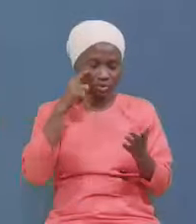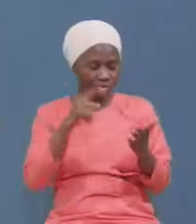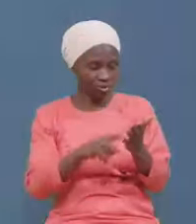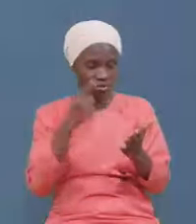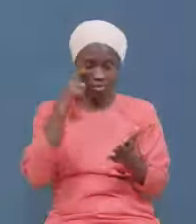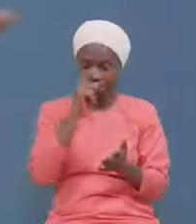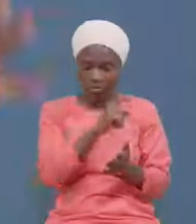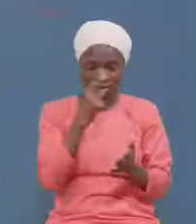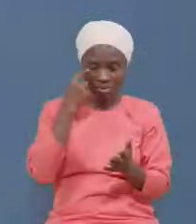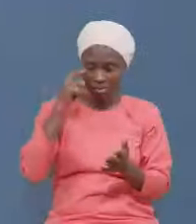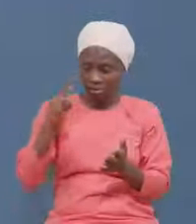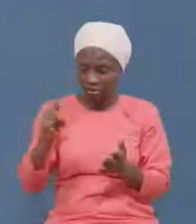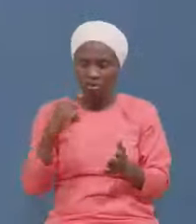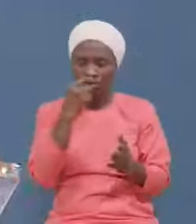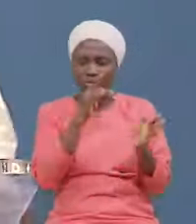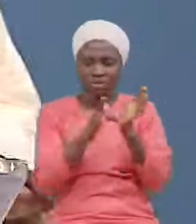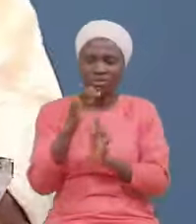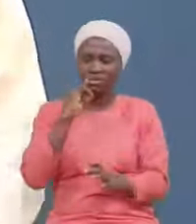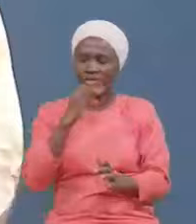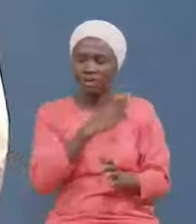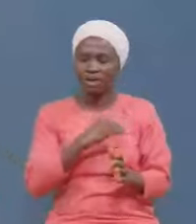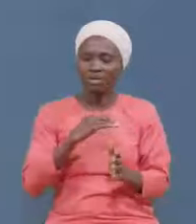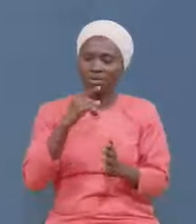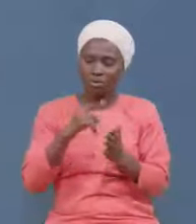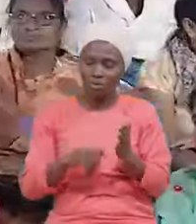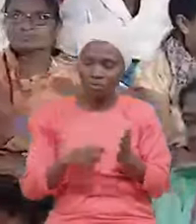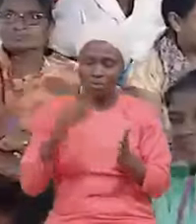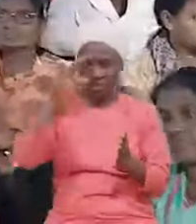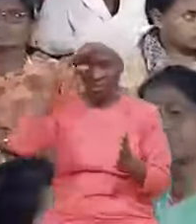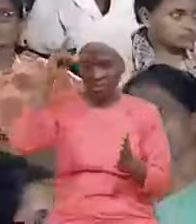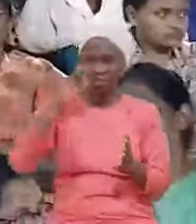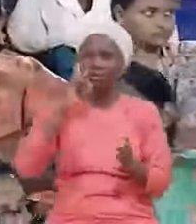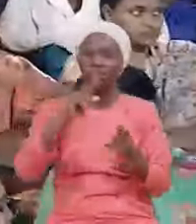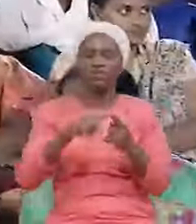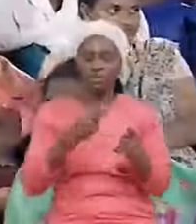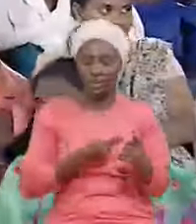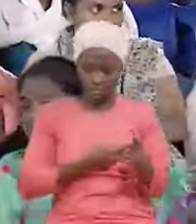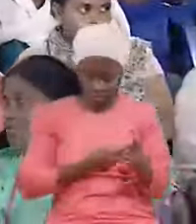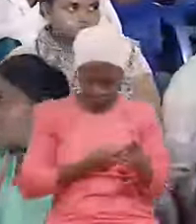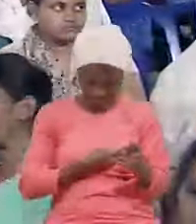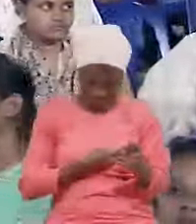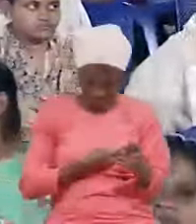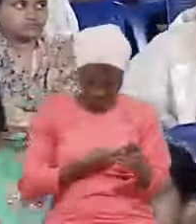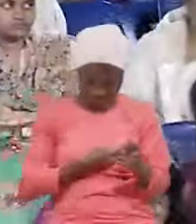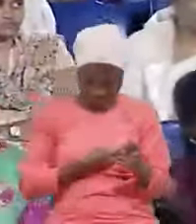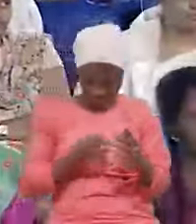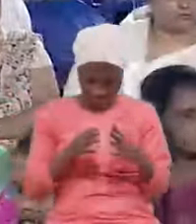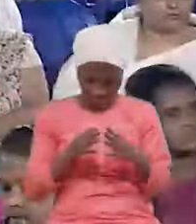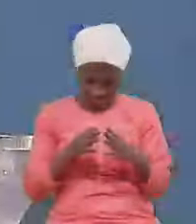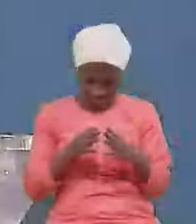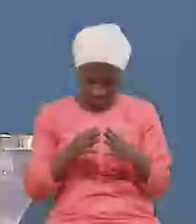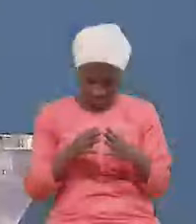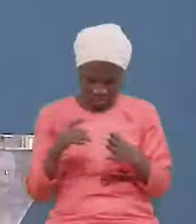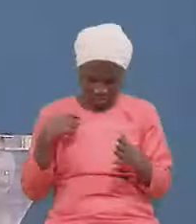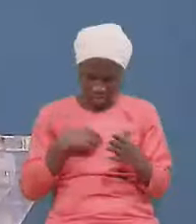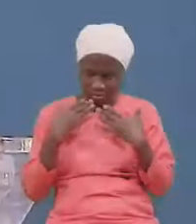Jesus is and what he means to us. యేసు ఏమై ఉన్నారు ఆయన మీకు ఏ భావాన్ని స్పృరిస్తున్నారు అర్థం చేసుకునే సహాయం చేయండి. We